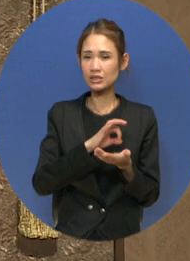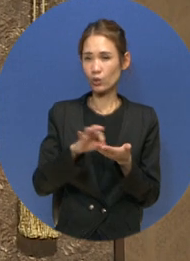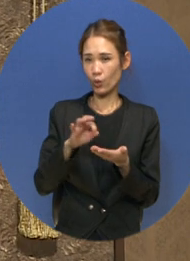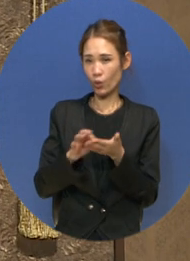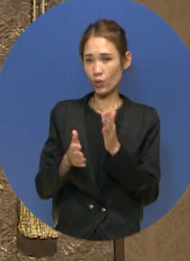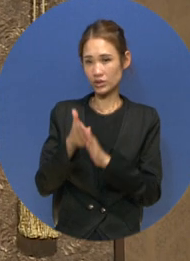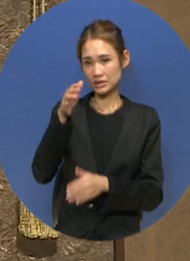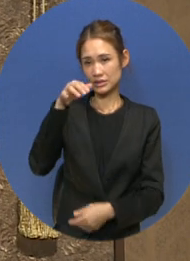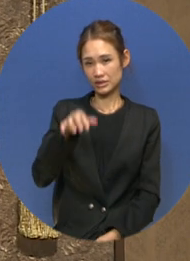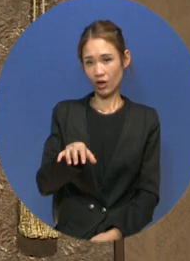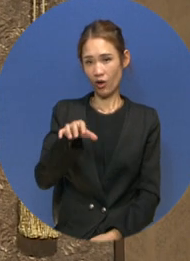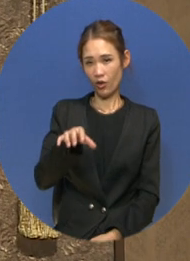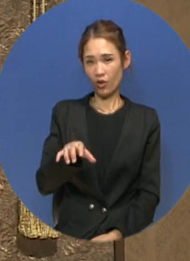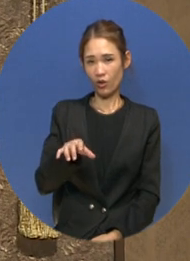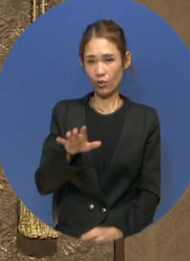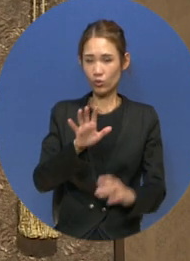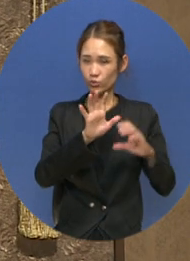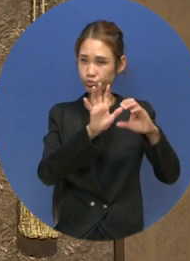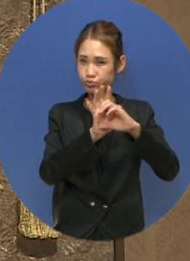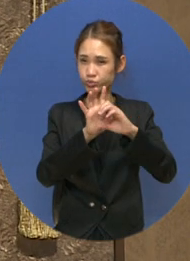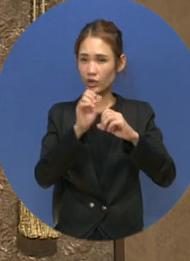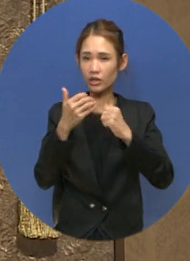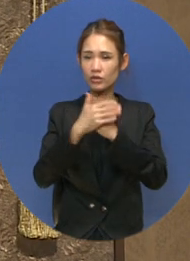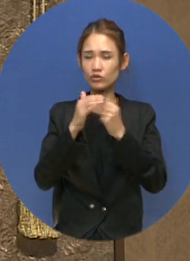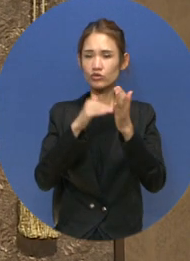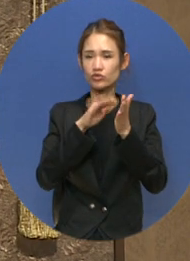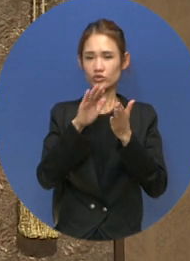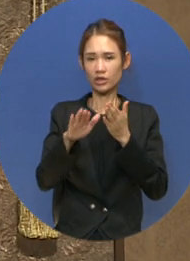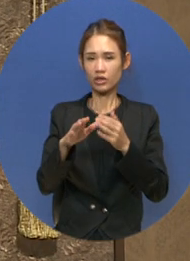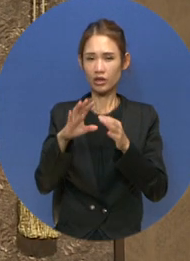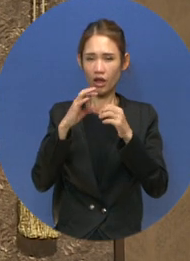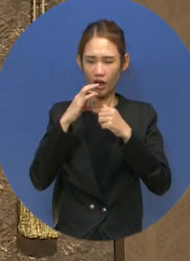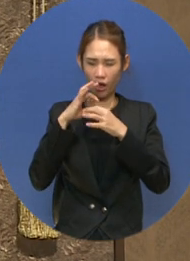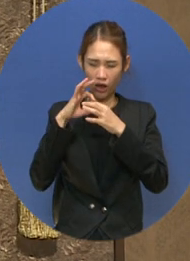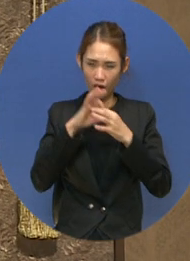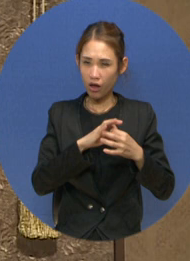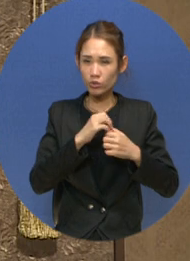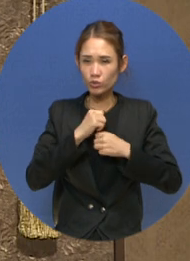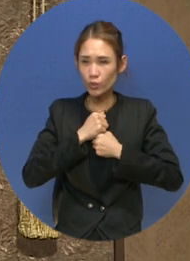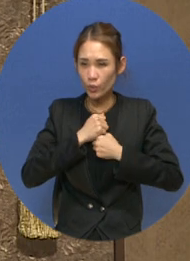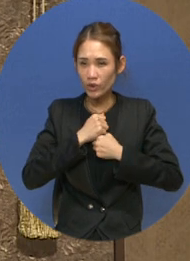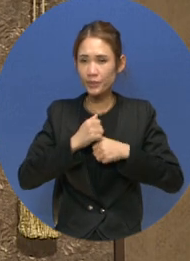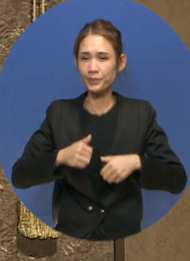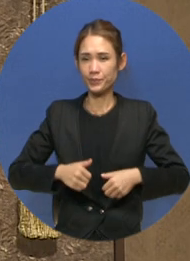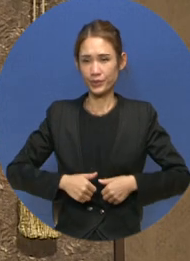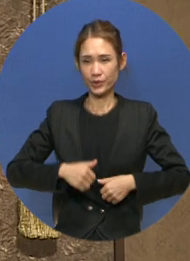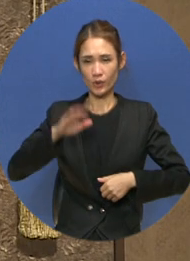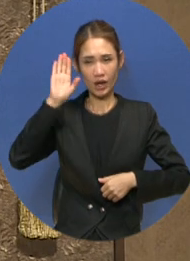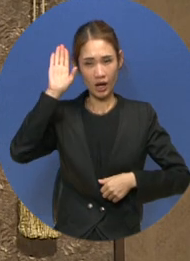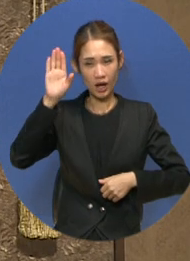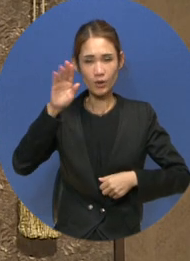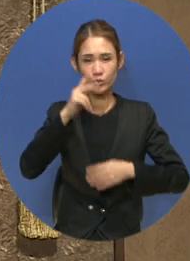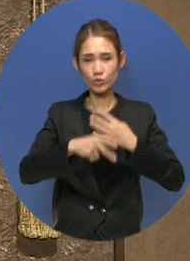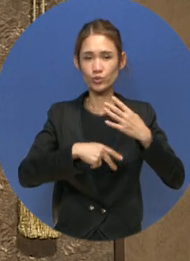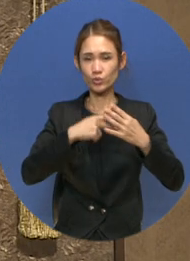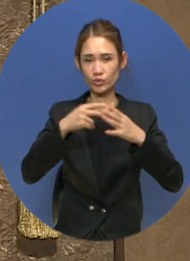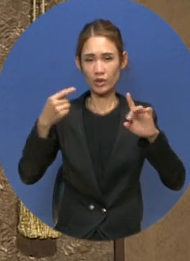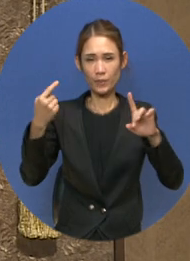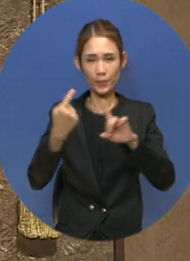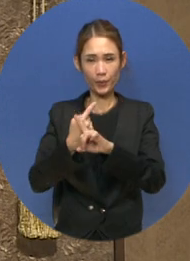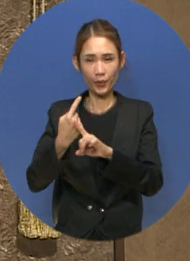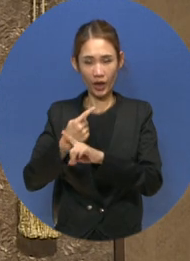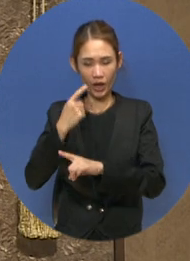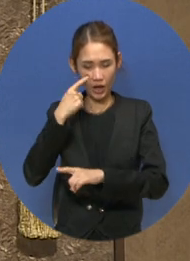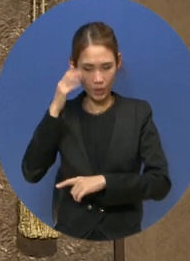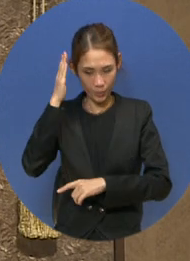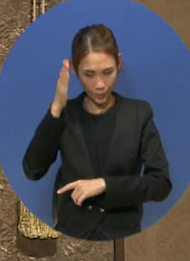시설들은 코로나 이후에도 좀 조심해야 될 부분이 있기 때문에 저희가 앞으로도 좀 프로그램을 좀 방향을 바꾸는